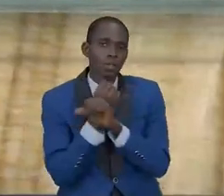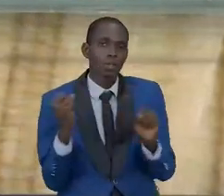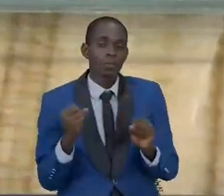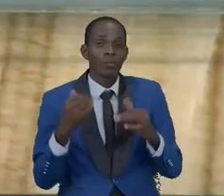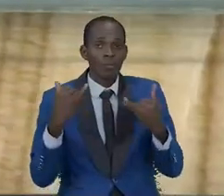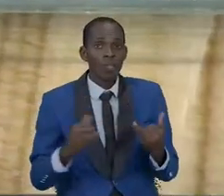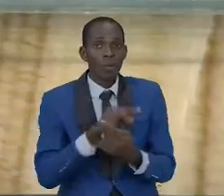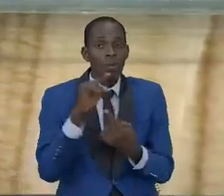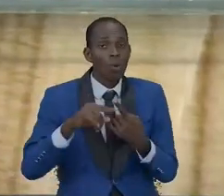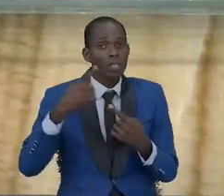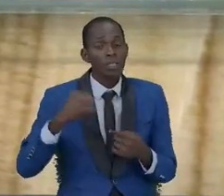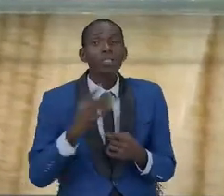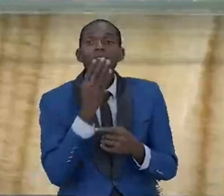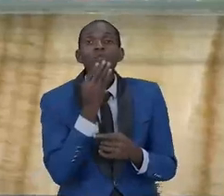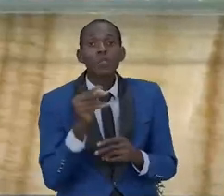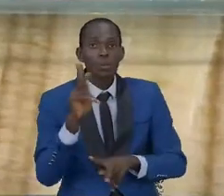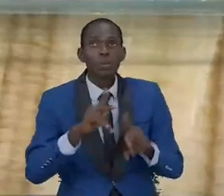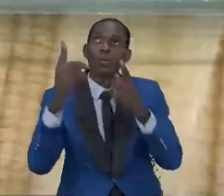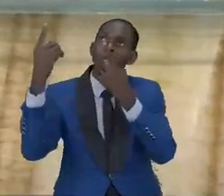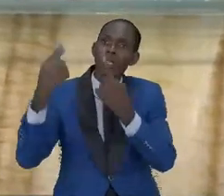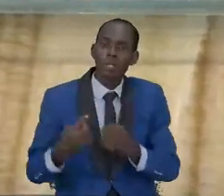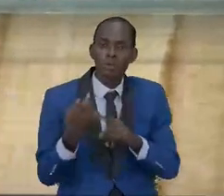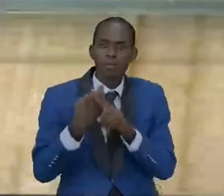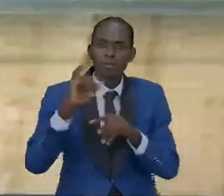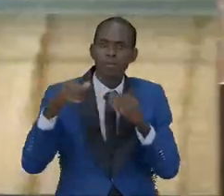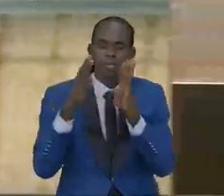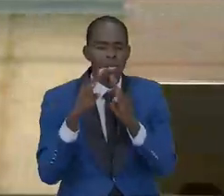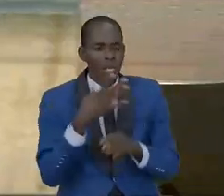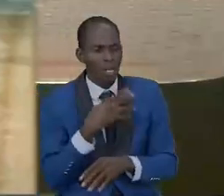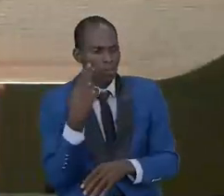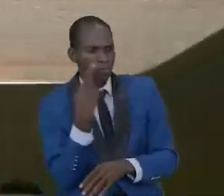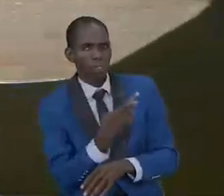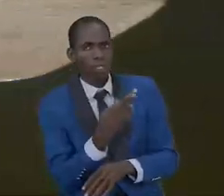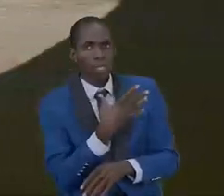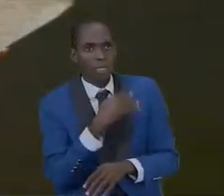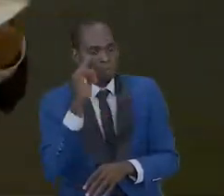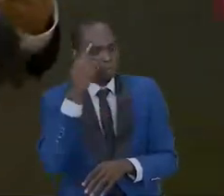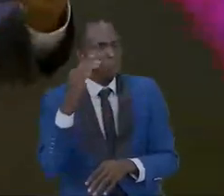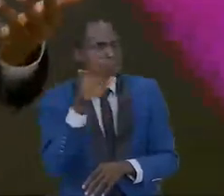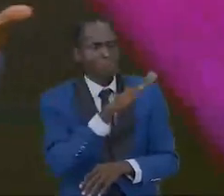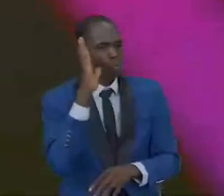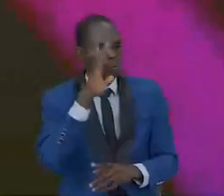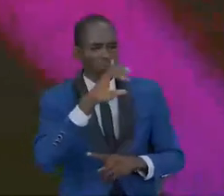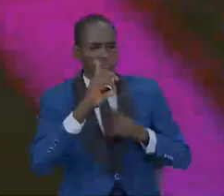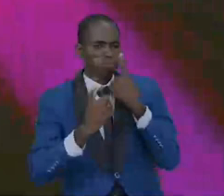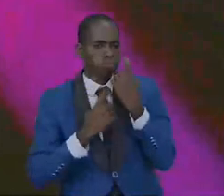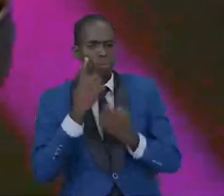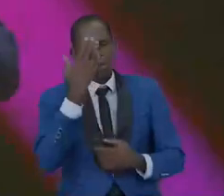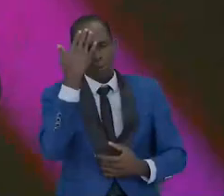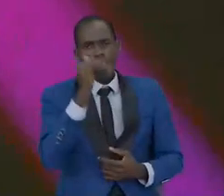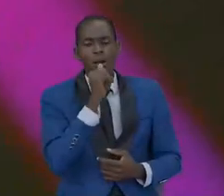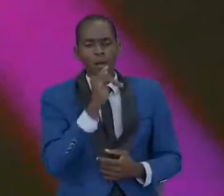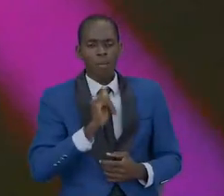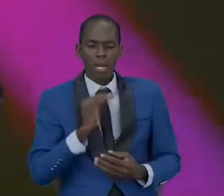ces Juifs sont venus depuis Jérusalem et qu'ils ont vu pierre ils pensent il peut me demander pourquoi je suis en train de manger avec